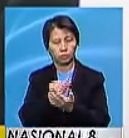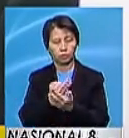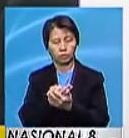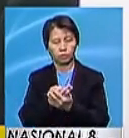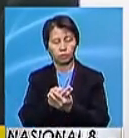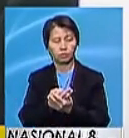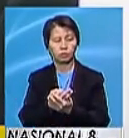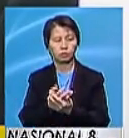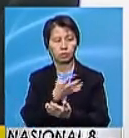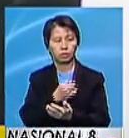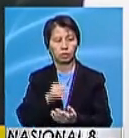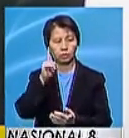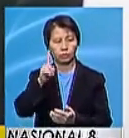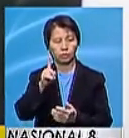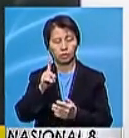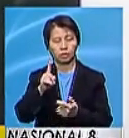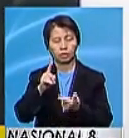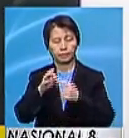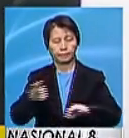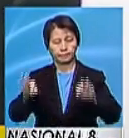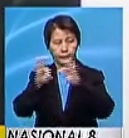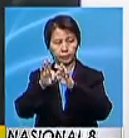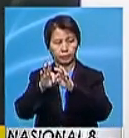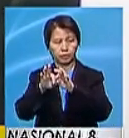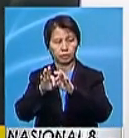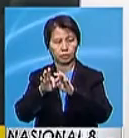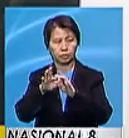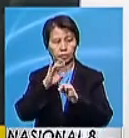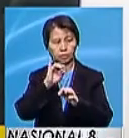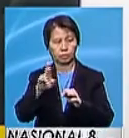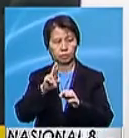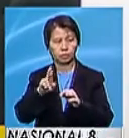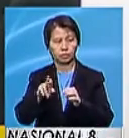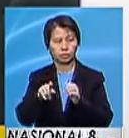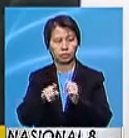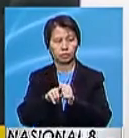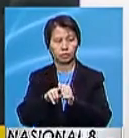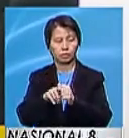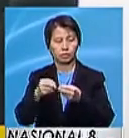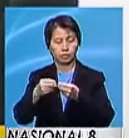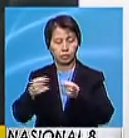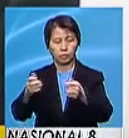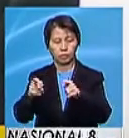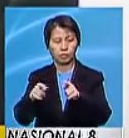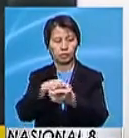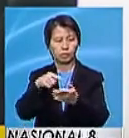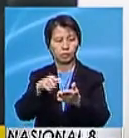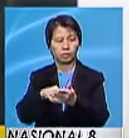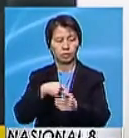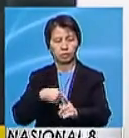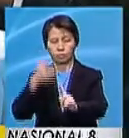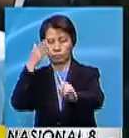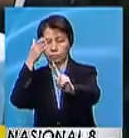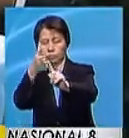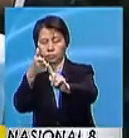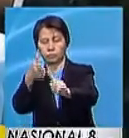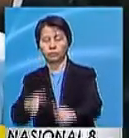And one major point, Kamarul, is relisting, right? So this was our aim.